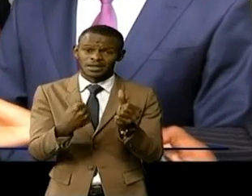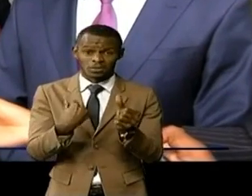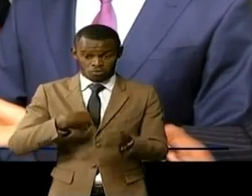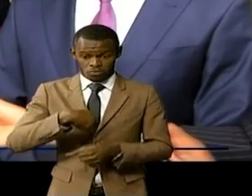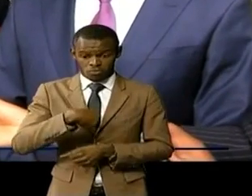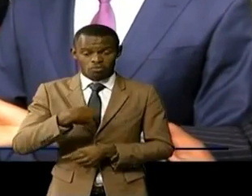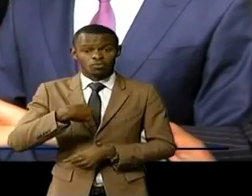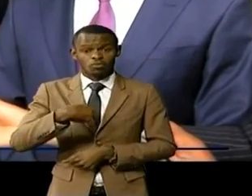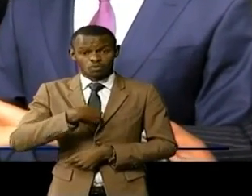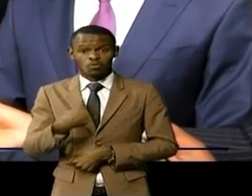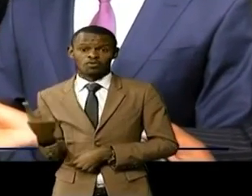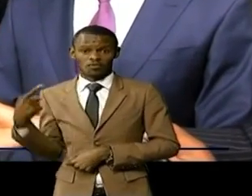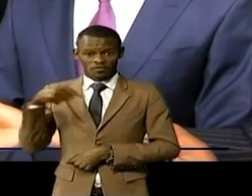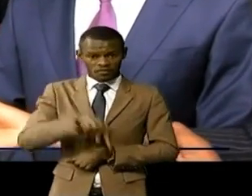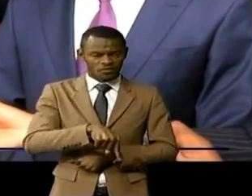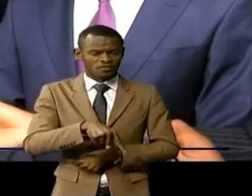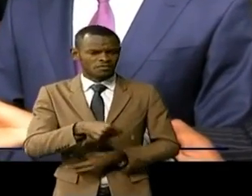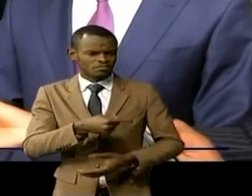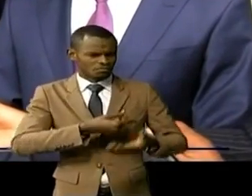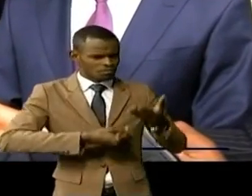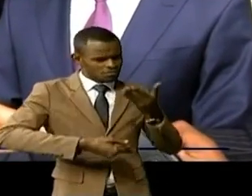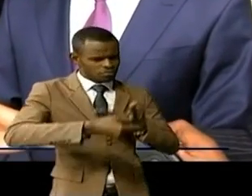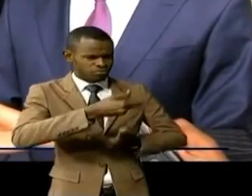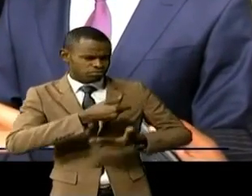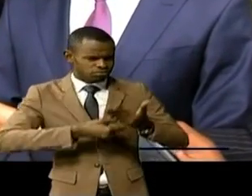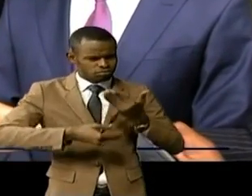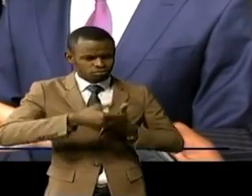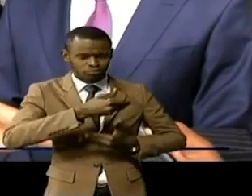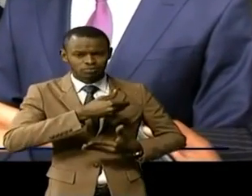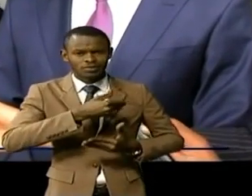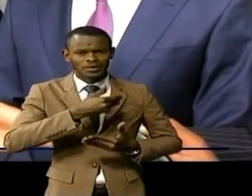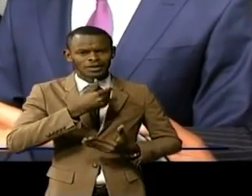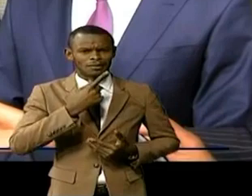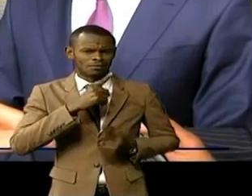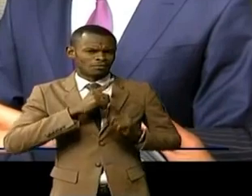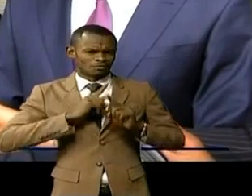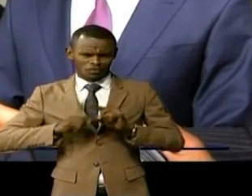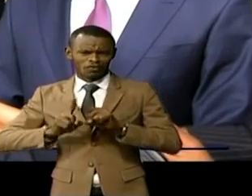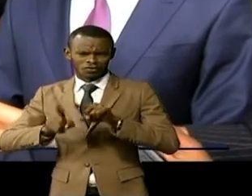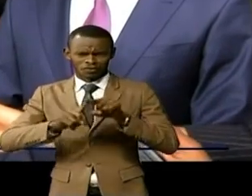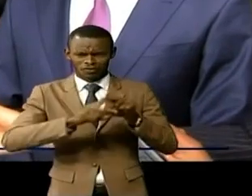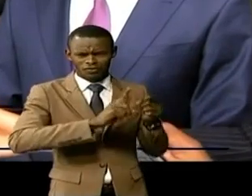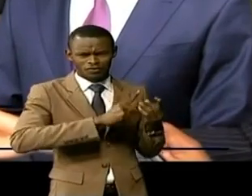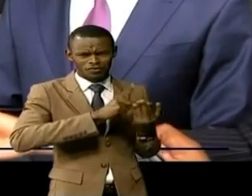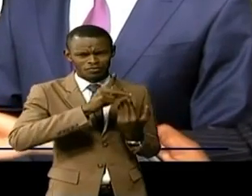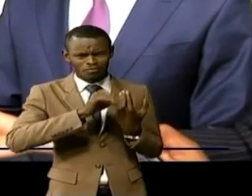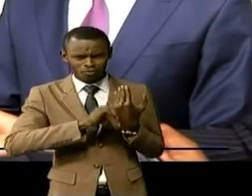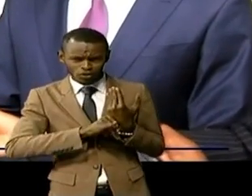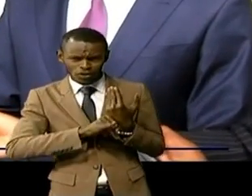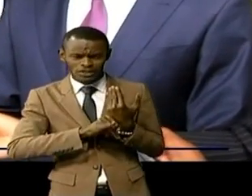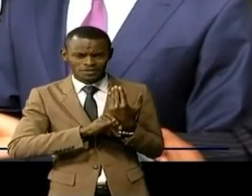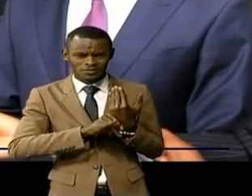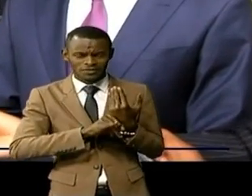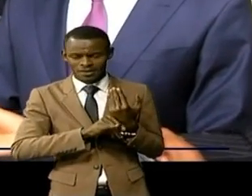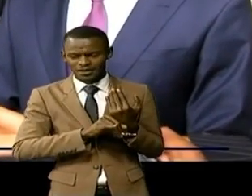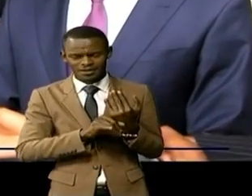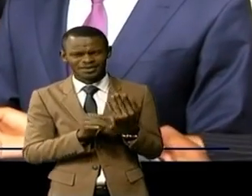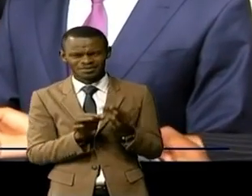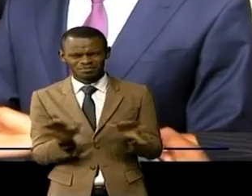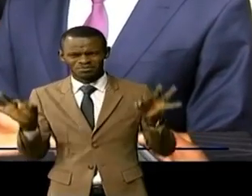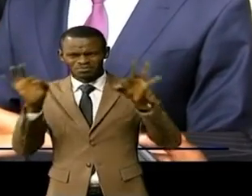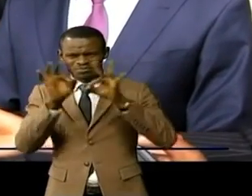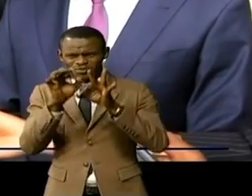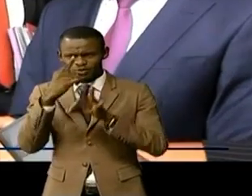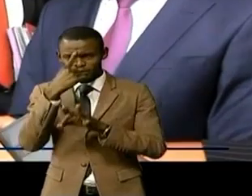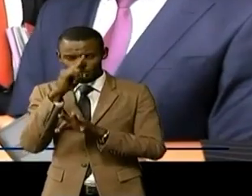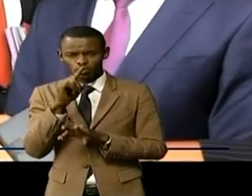et on a eu le temps d'échanger en dehors de ça sur d'autres projet qui concerne le travail en tant que